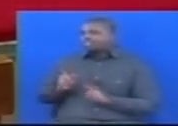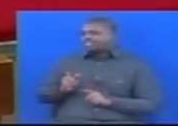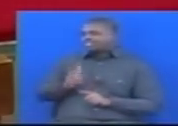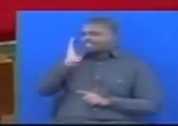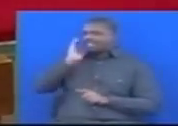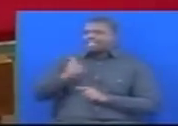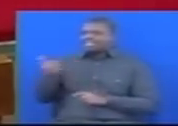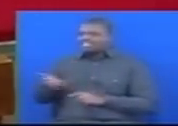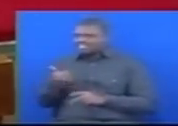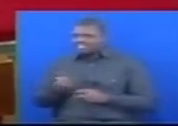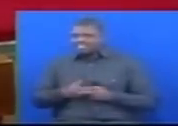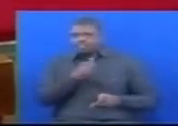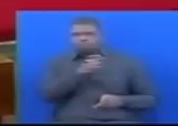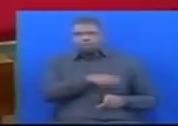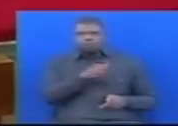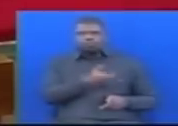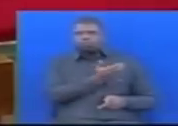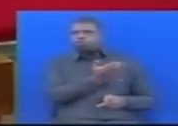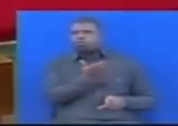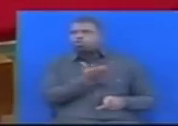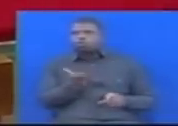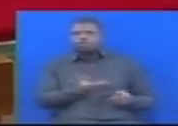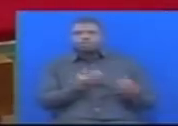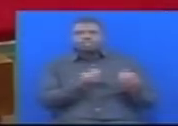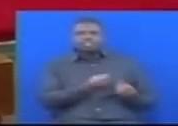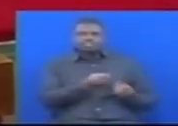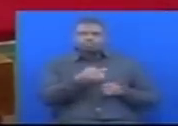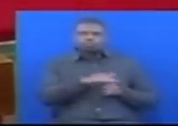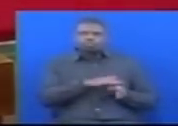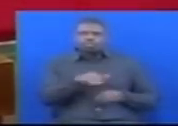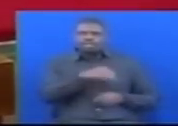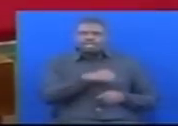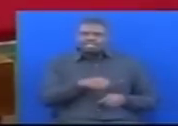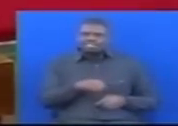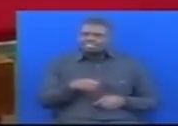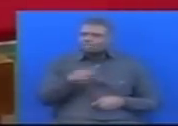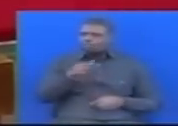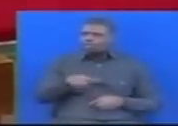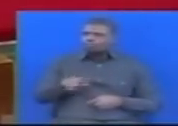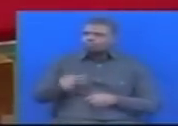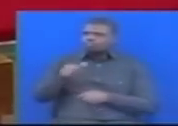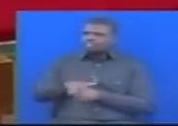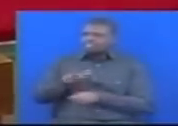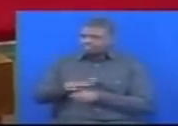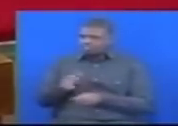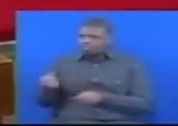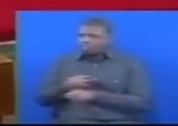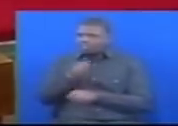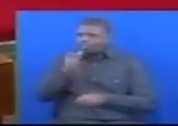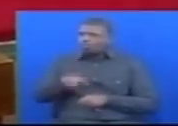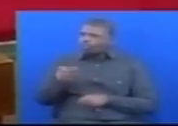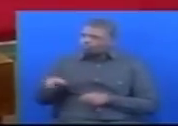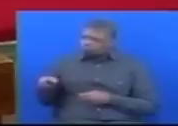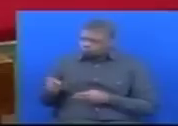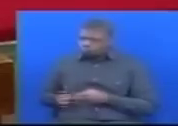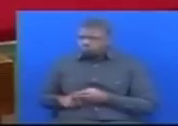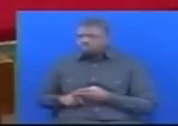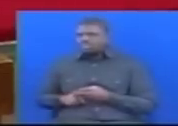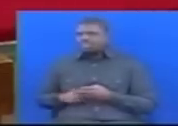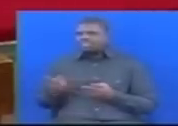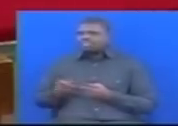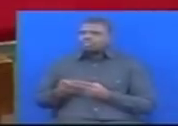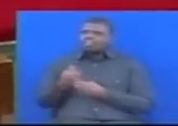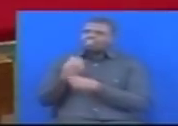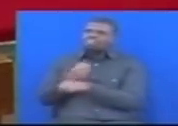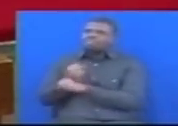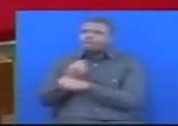kijiji au kwa watu wote wachache kutumia ardhi ya umma katika kuwafanya watu kuwa kama